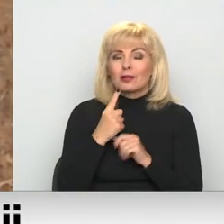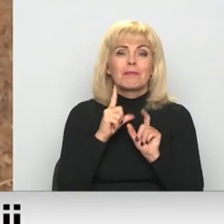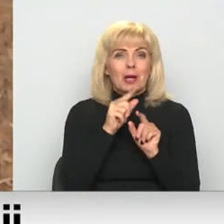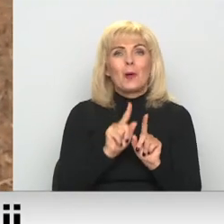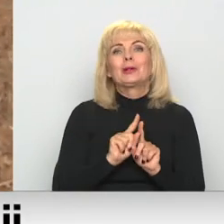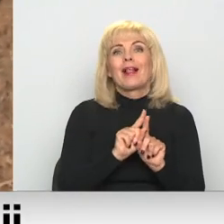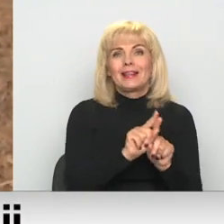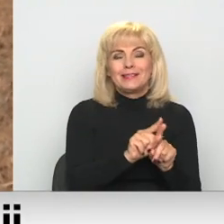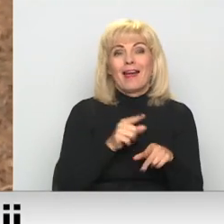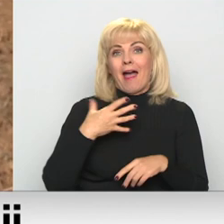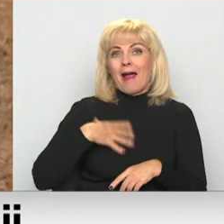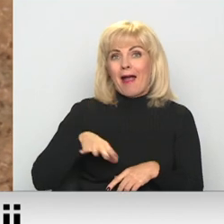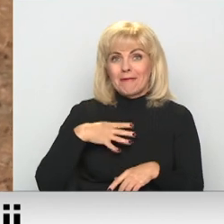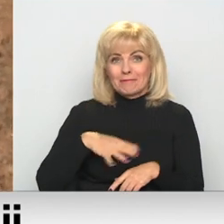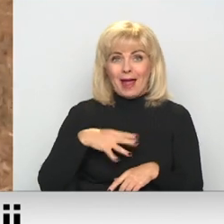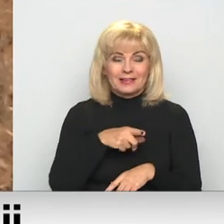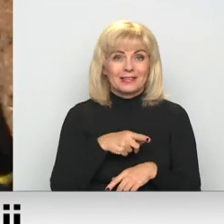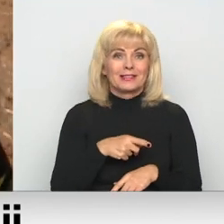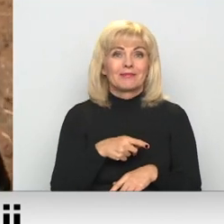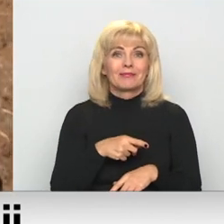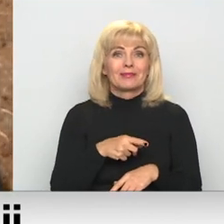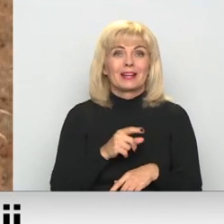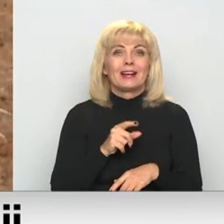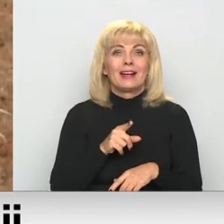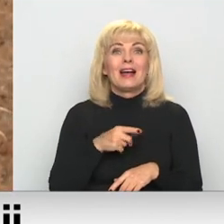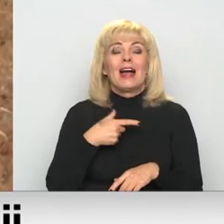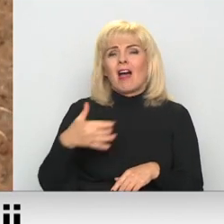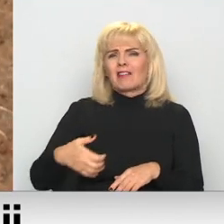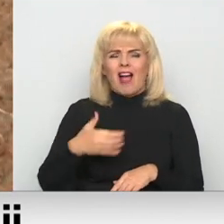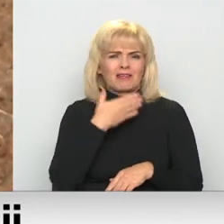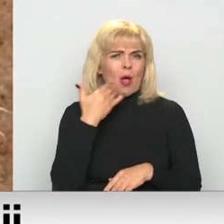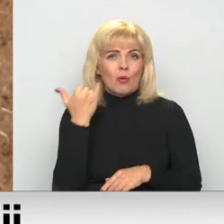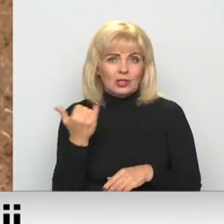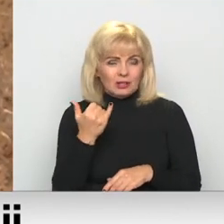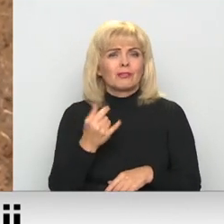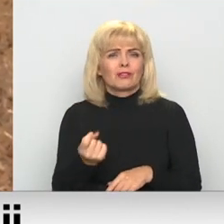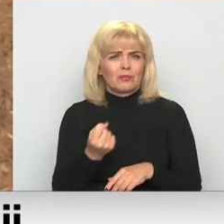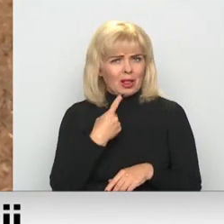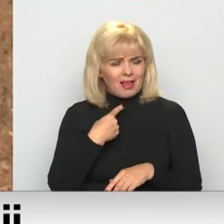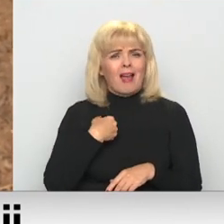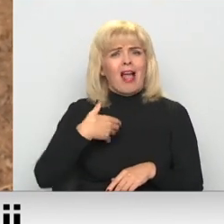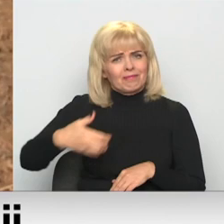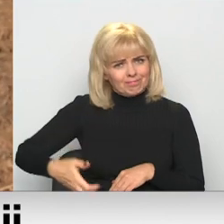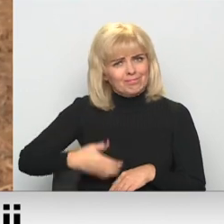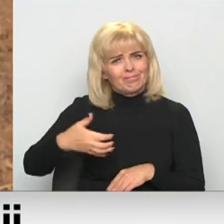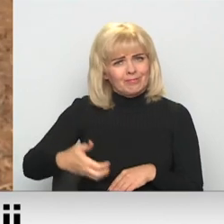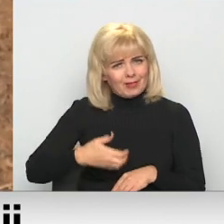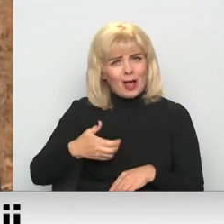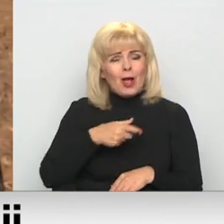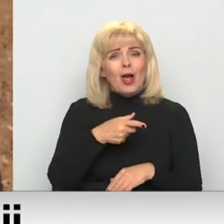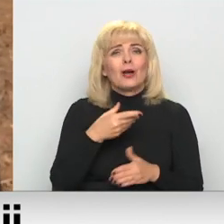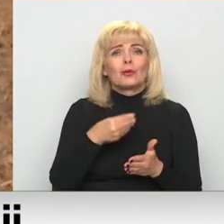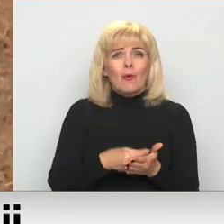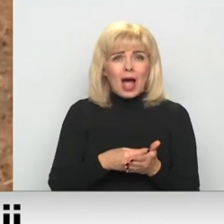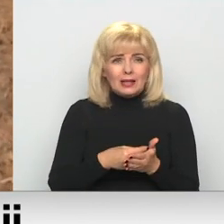līdzi. Kāpēc? Interesanti taču stāt. Nu jā, rakt. Rakt nav interesanti, viņš man lika rakt. Un tad viņš nopiek jaunu detektoru